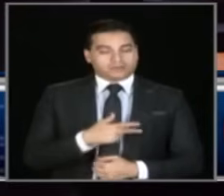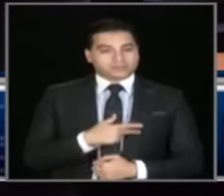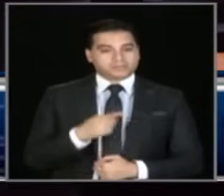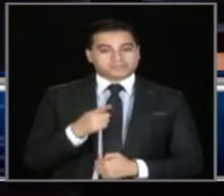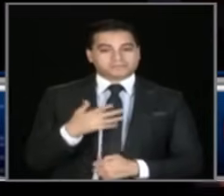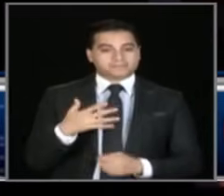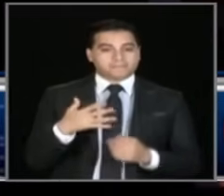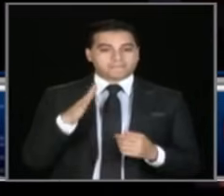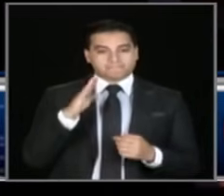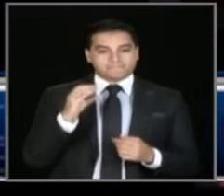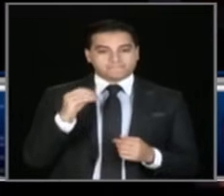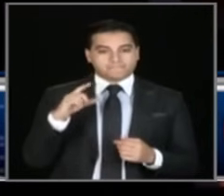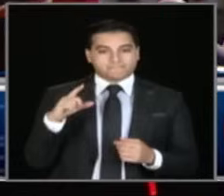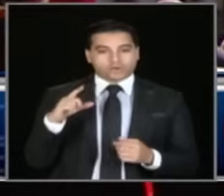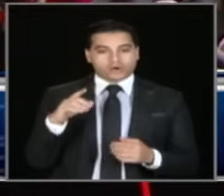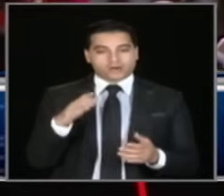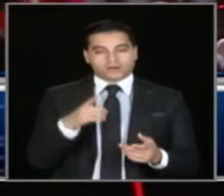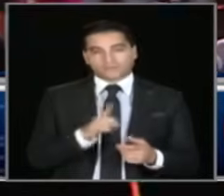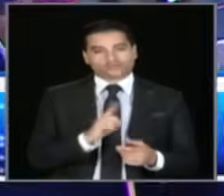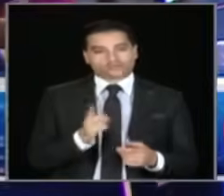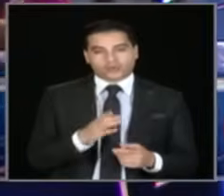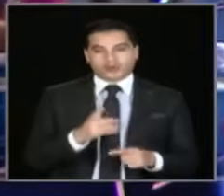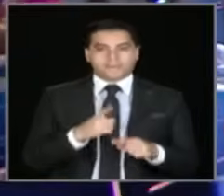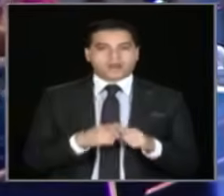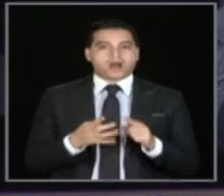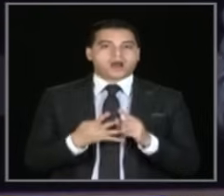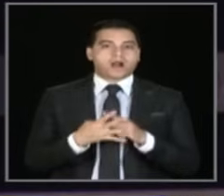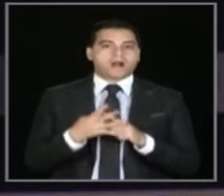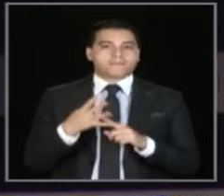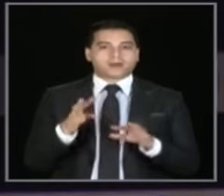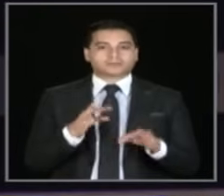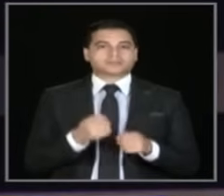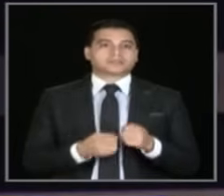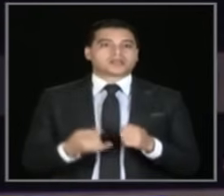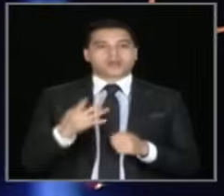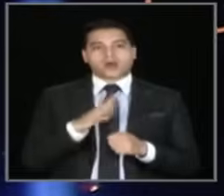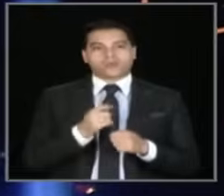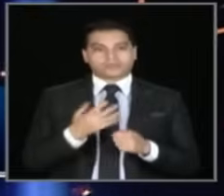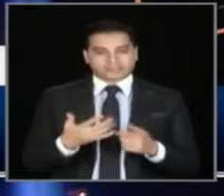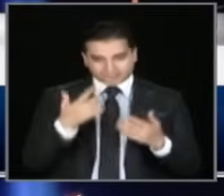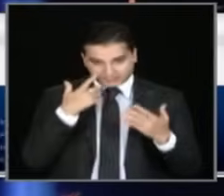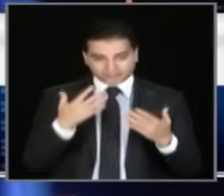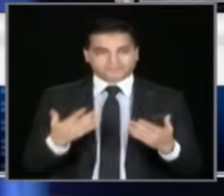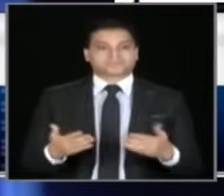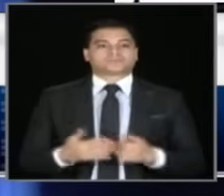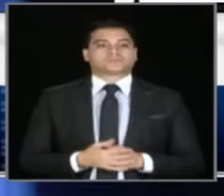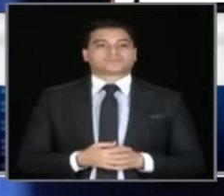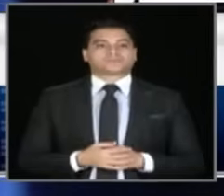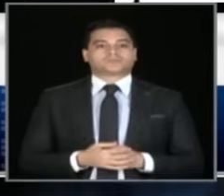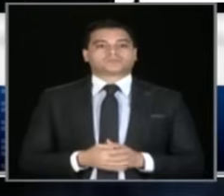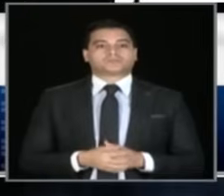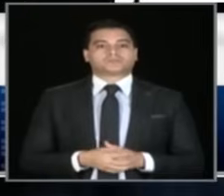ولكن إجابة خاطئة. أربع اختيارات بزائد 10 أو ناقص 5.